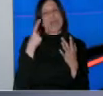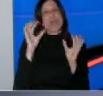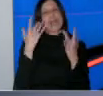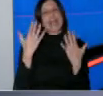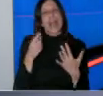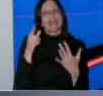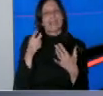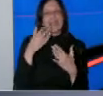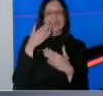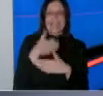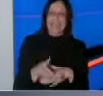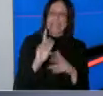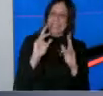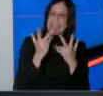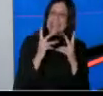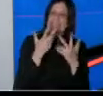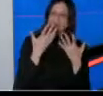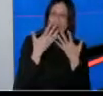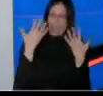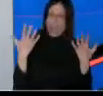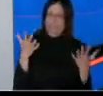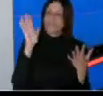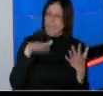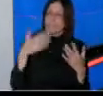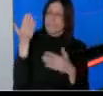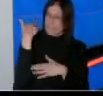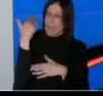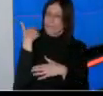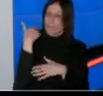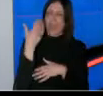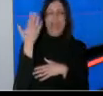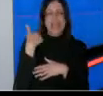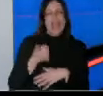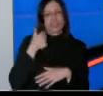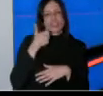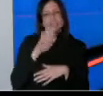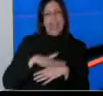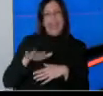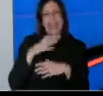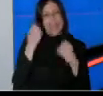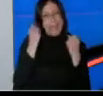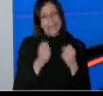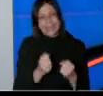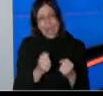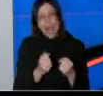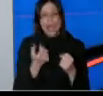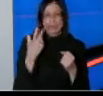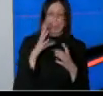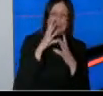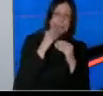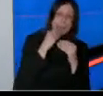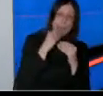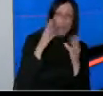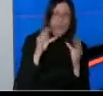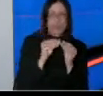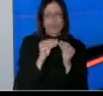אל הציבור הרחב. גם בעבר היו ראשי מערכת הביטחון שפלירטטו בצורה כזו או אחרת